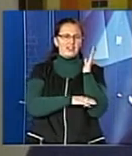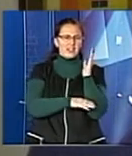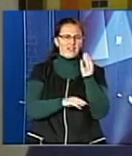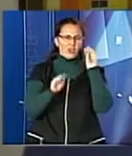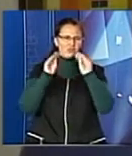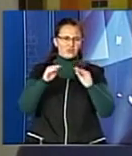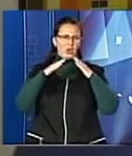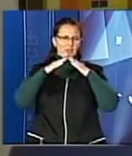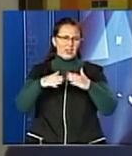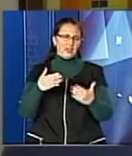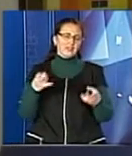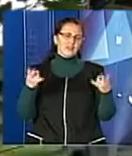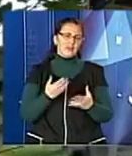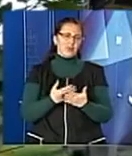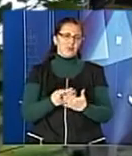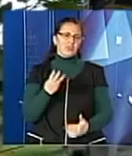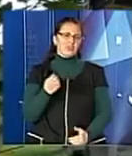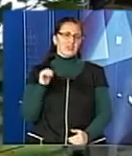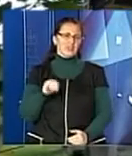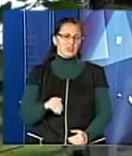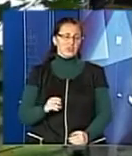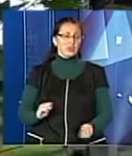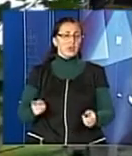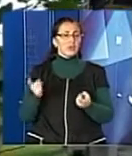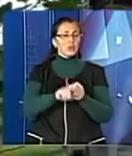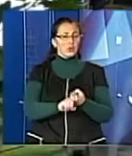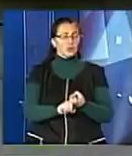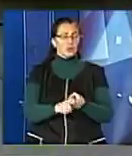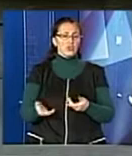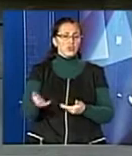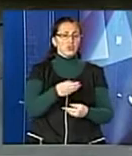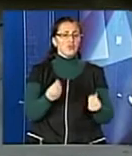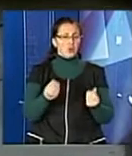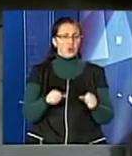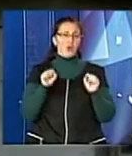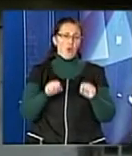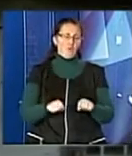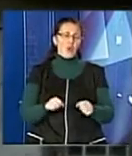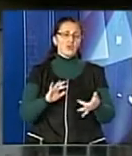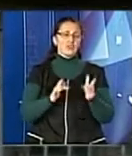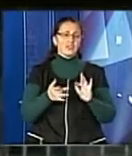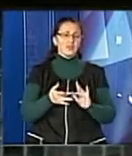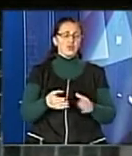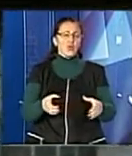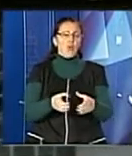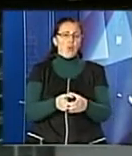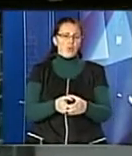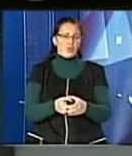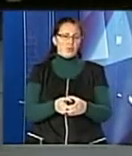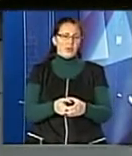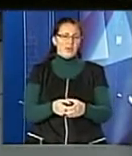нам би треба було десь коло 300 тисяч. Долучитися до збору коштів на відновлення храму та дзвіниці можна на сторінці ініціативної